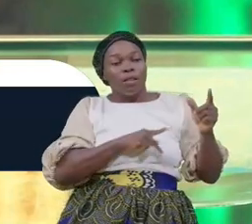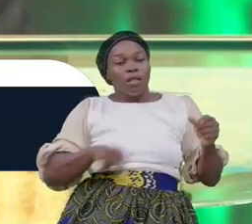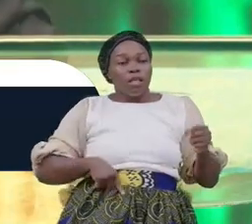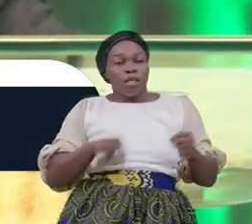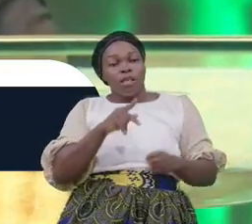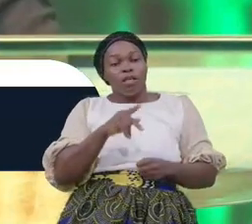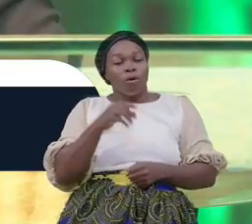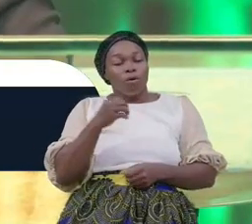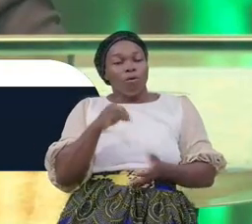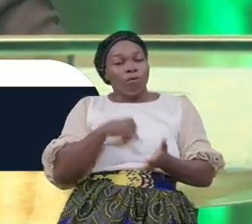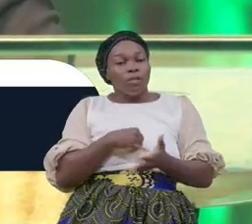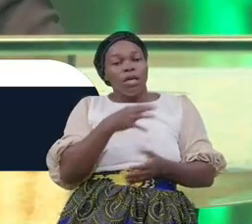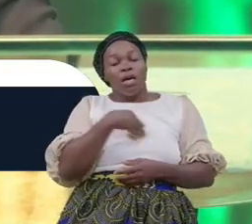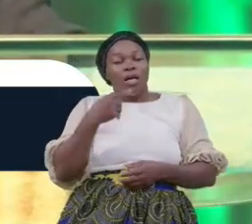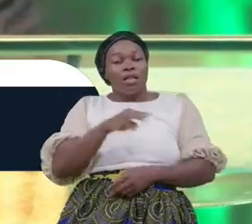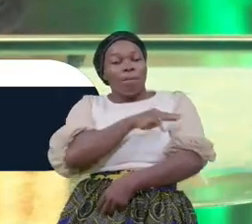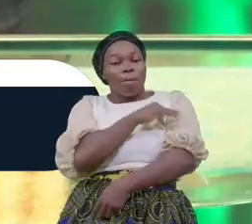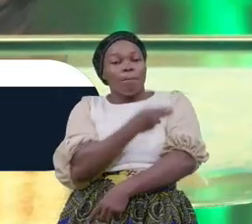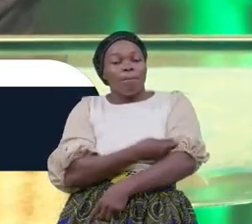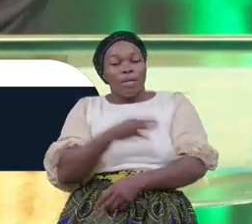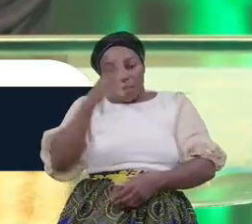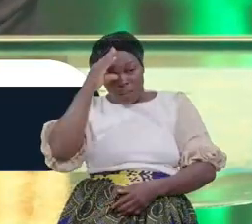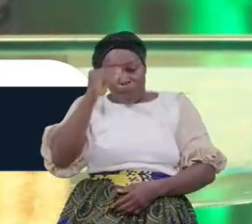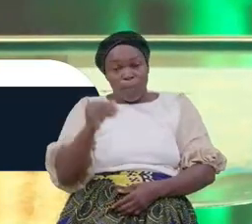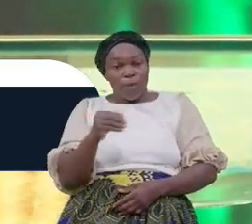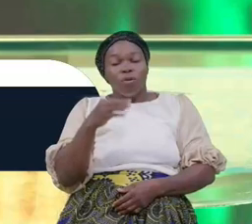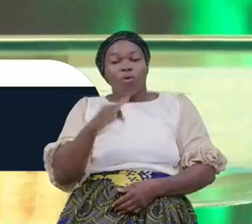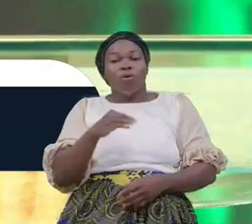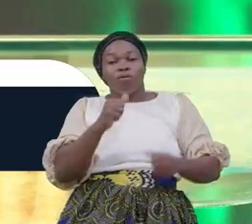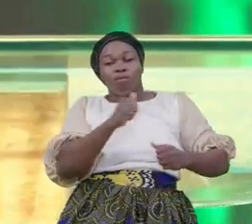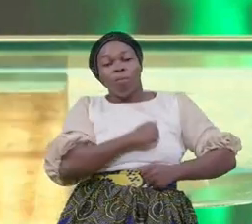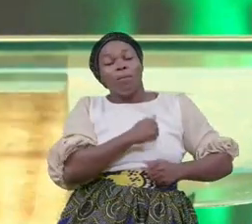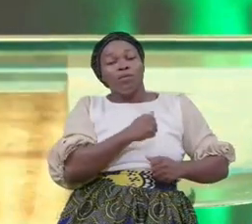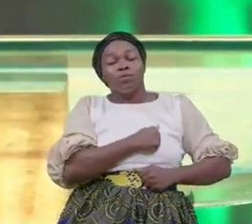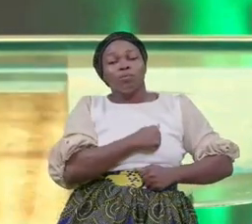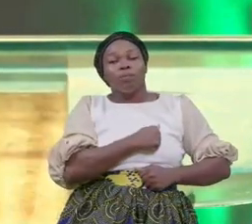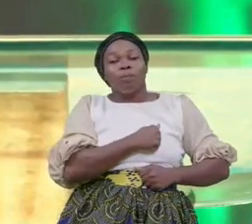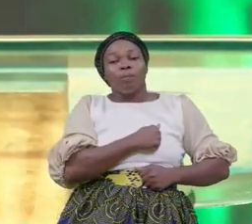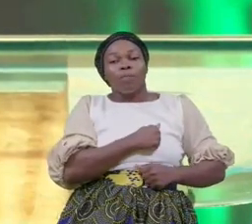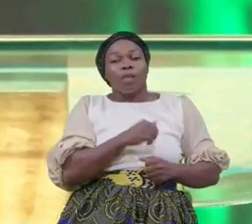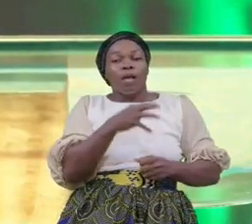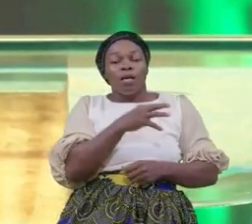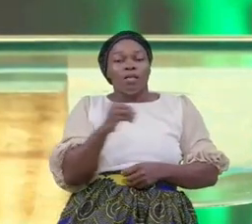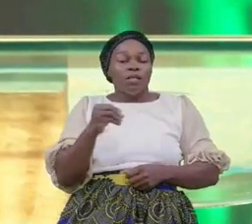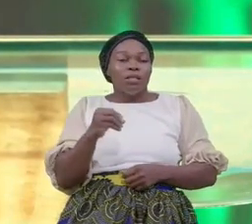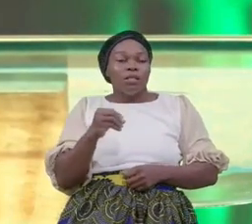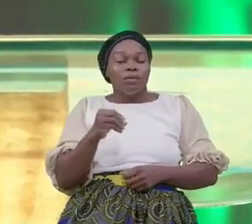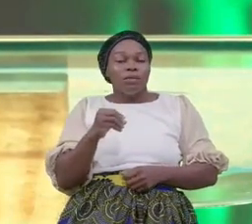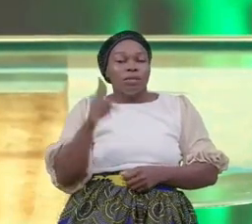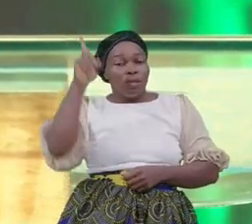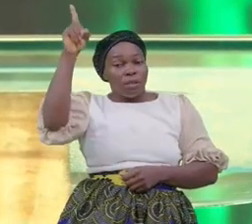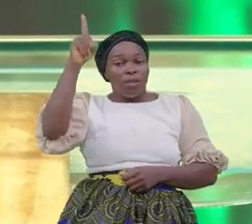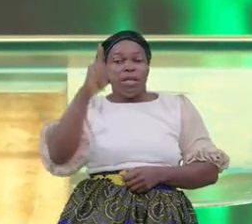vaillants soldats. » Où est-ce que le Seigneur a dit ici? Il dit, « Josué, regarde,